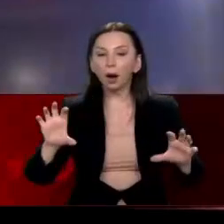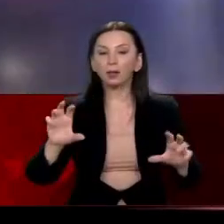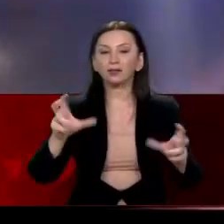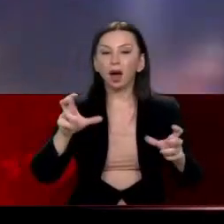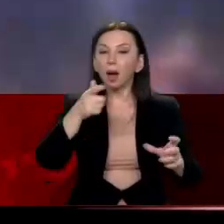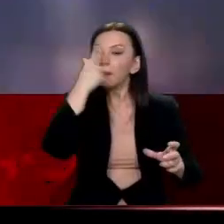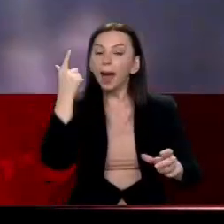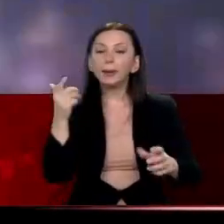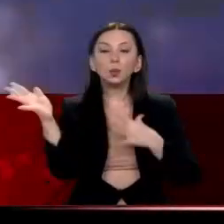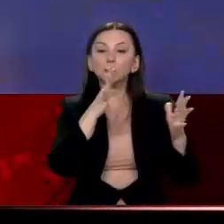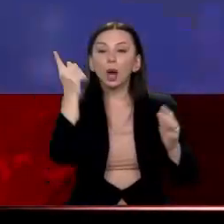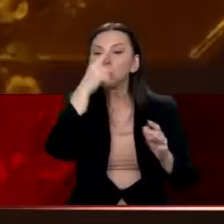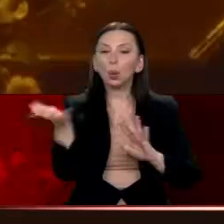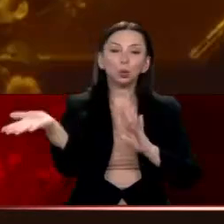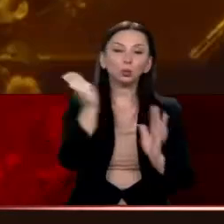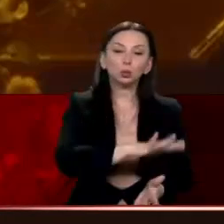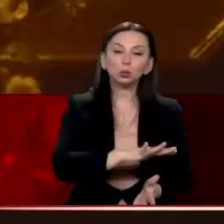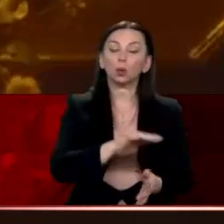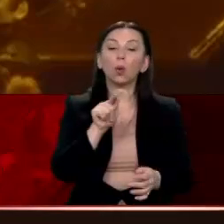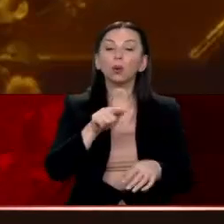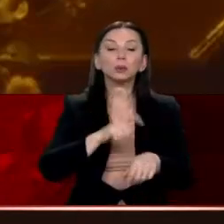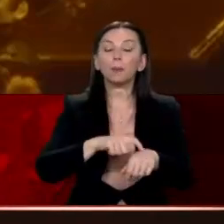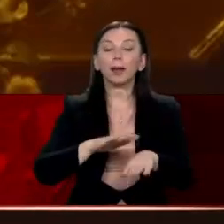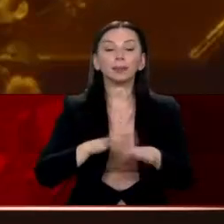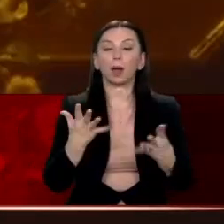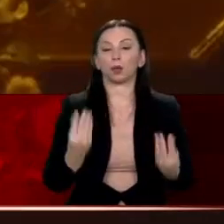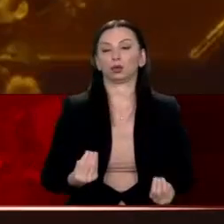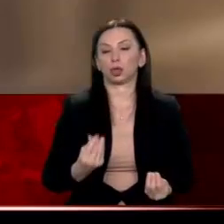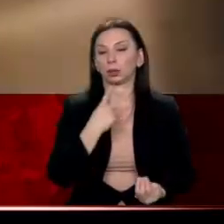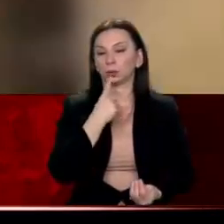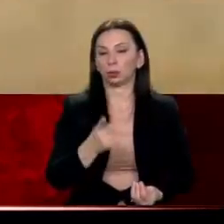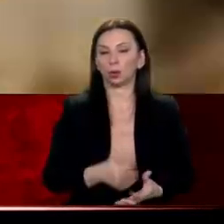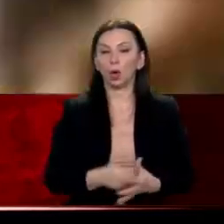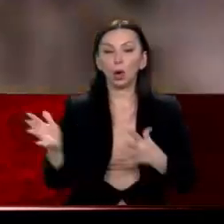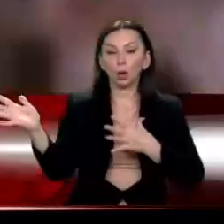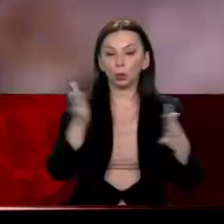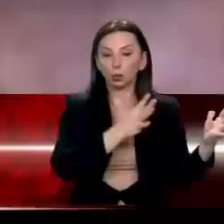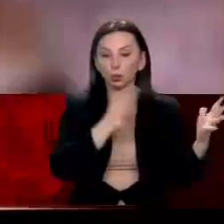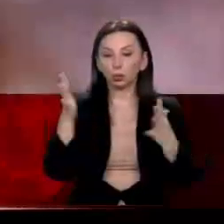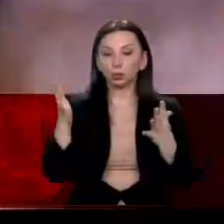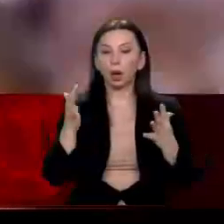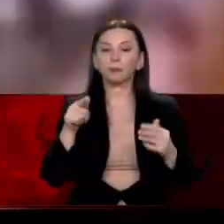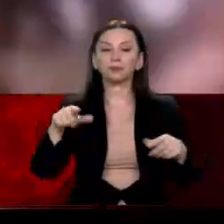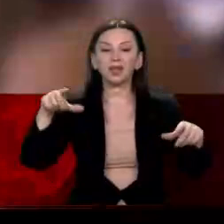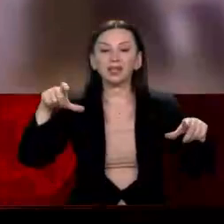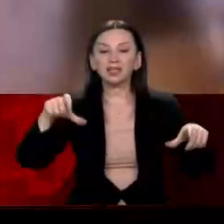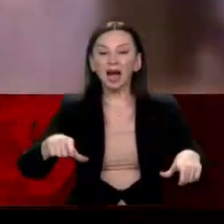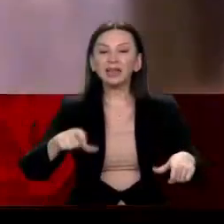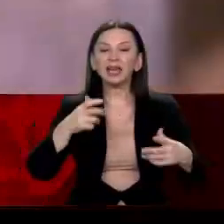üstüne yıkılıp düşebilirdi o sahne. Kar yağdı şu saçlarım. Rüzgar esti, sahneye çıkmak